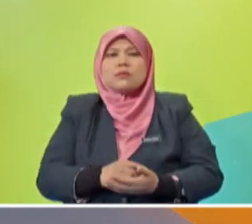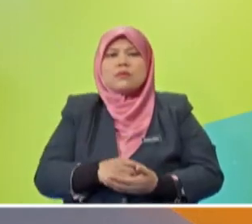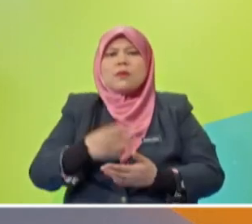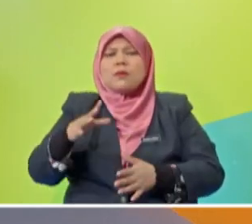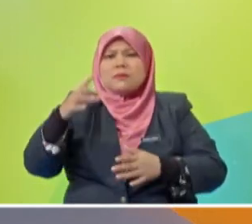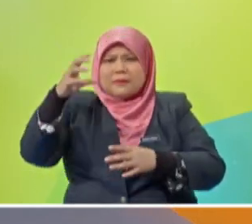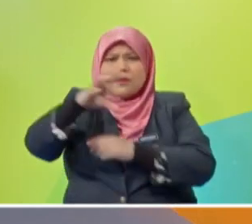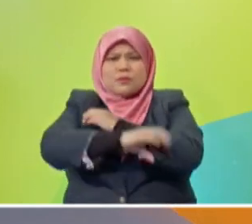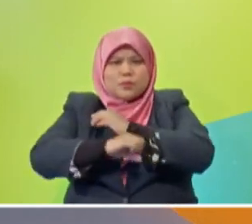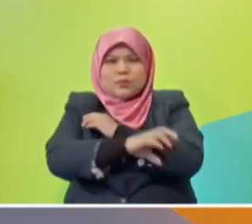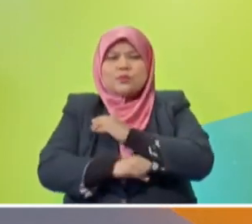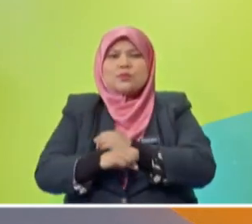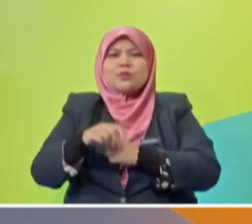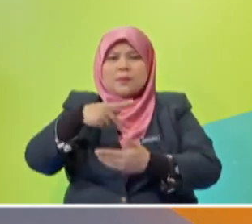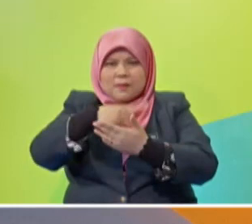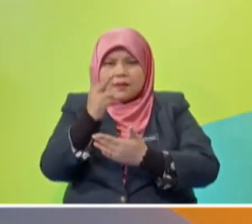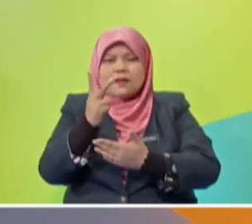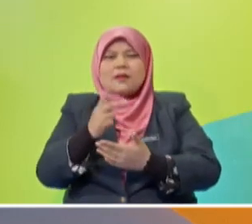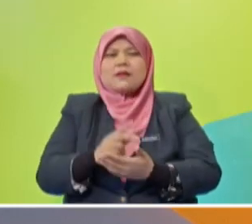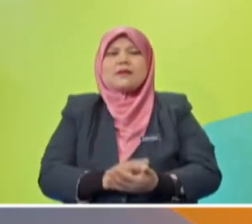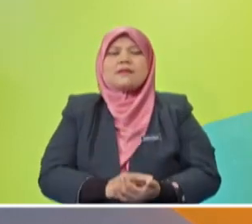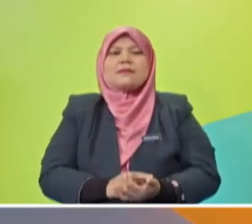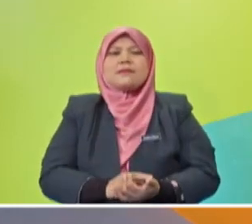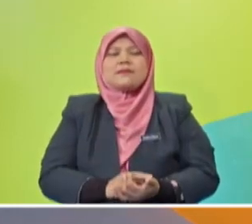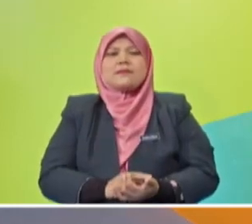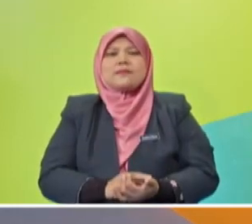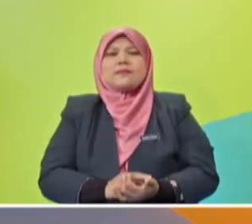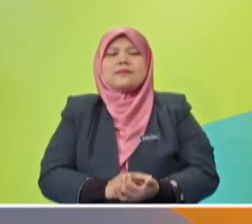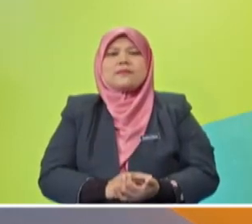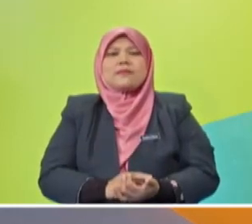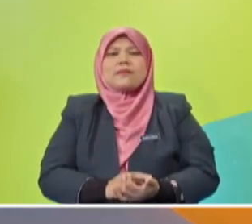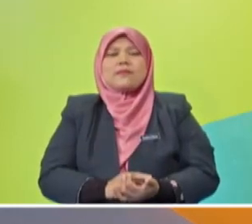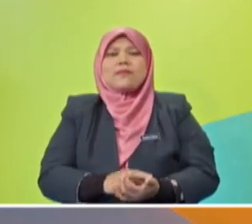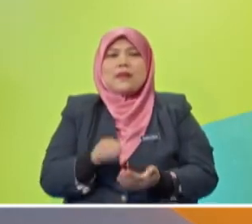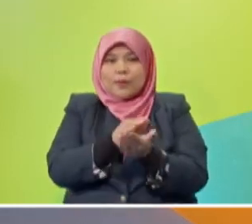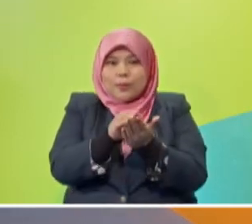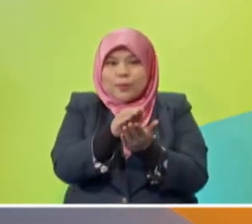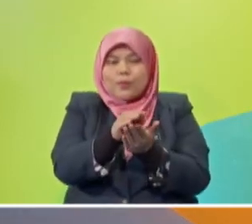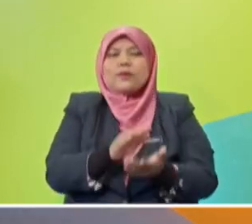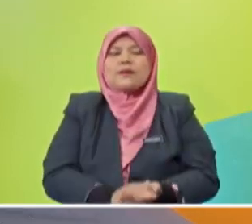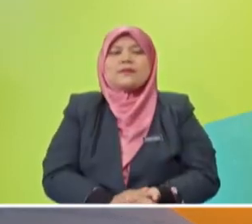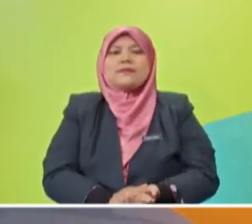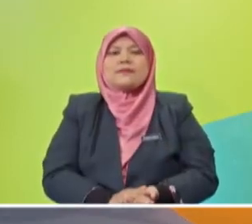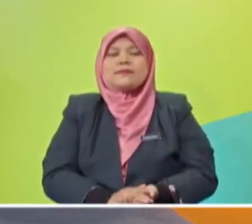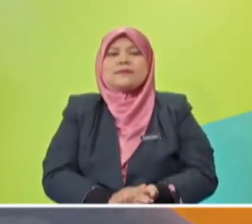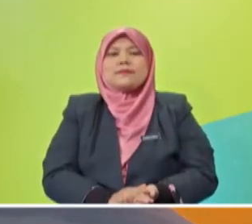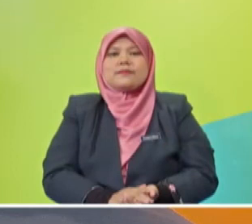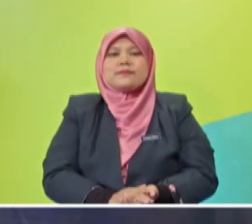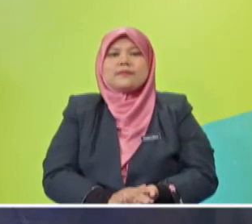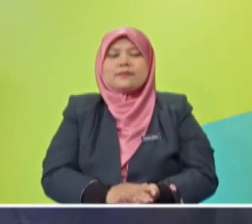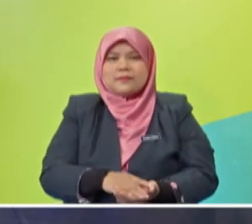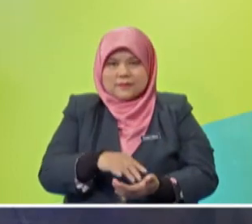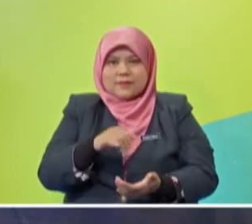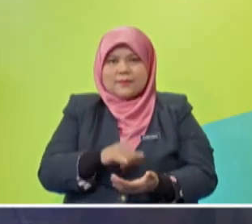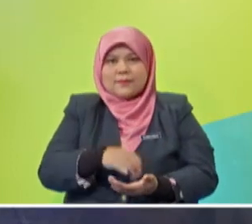mencuri padi. Betul ke? Kan? Itu yang saya tahu juga. Kan, untuk menghalau burung, tikus. Okey. Okey, baiklah. Kita minta tolong Abang Irfan. Okey,